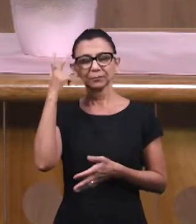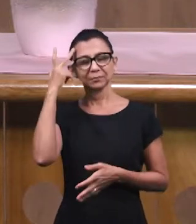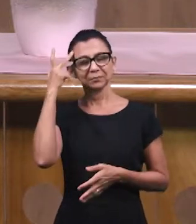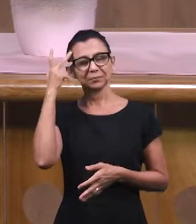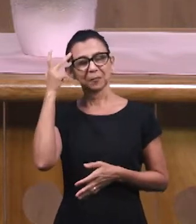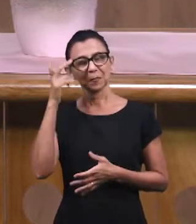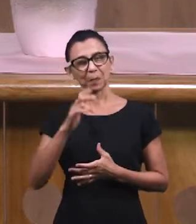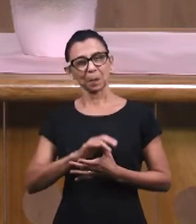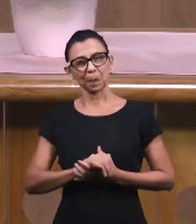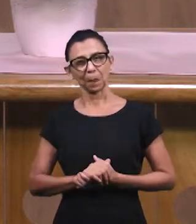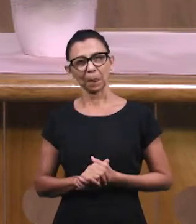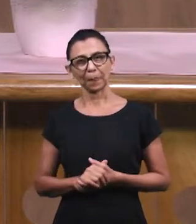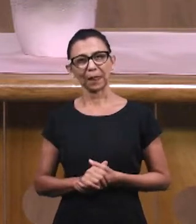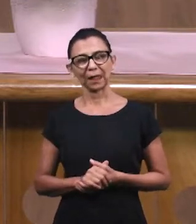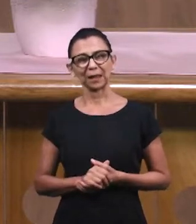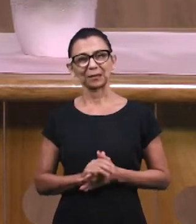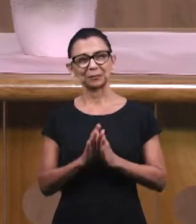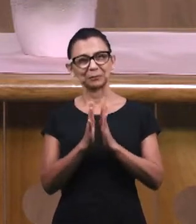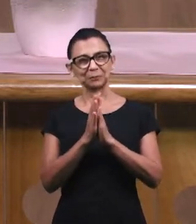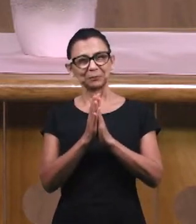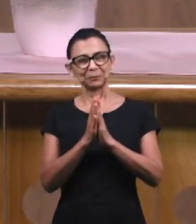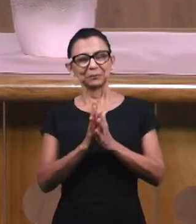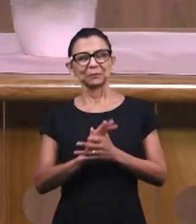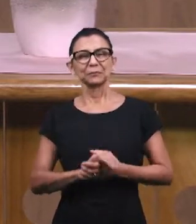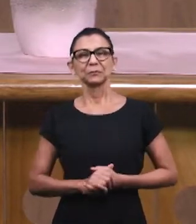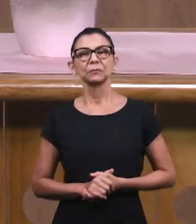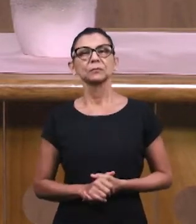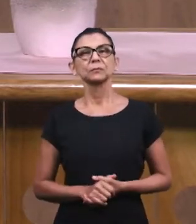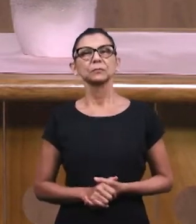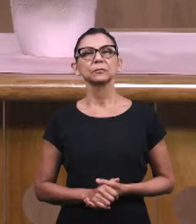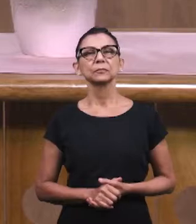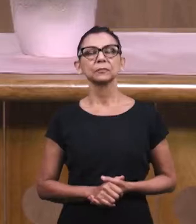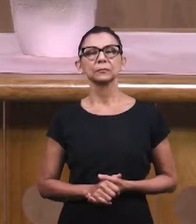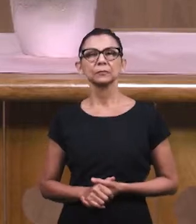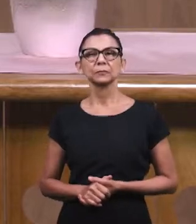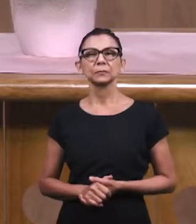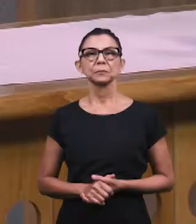naturellement comme le mieux vous convient. Nous allons prier.